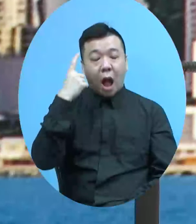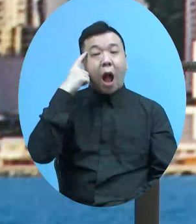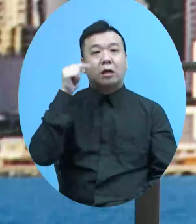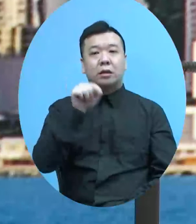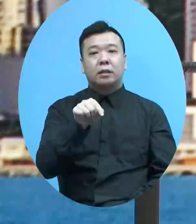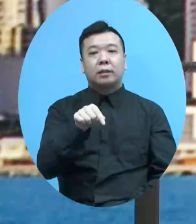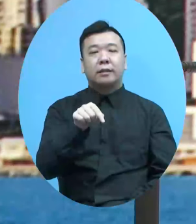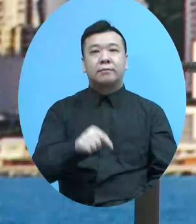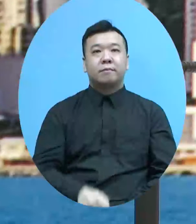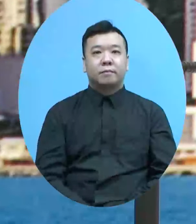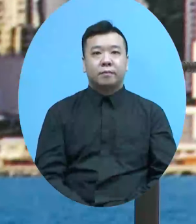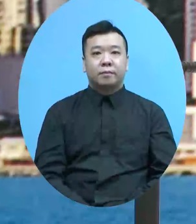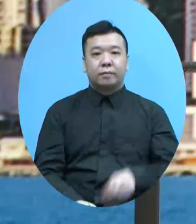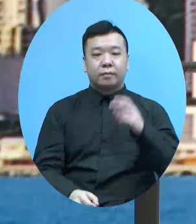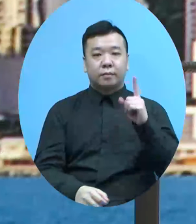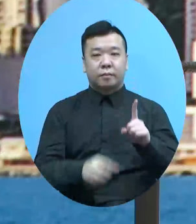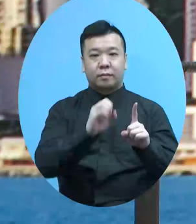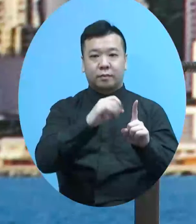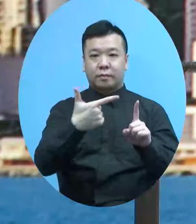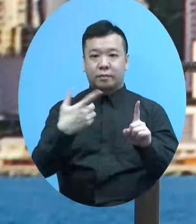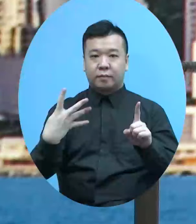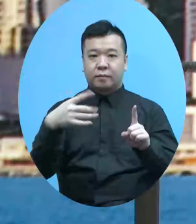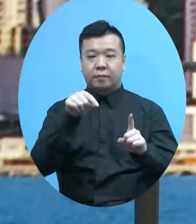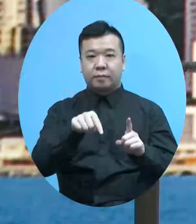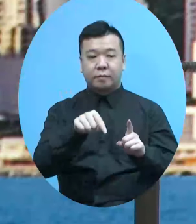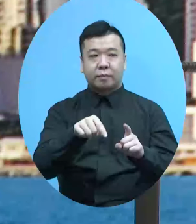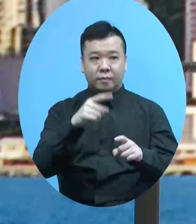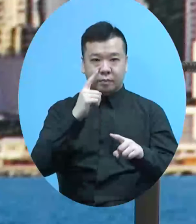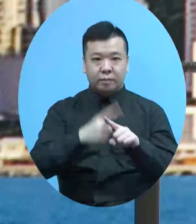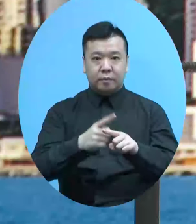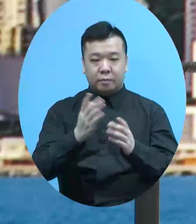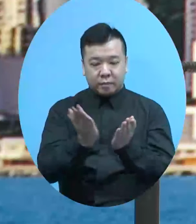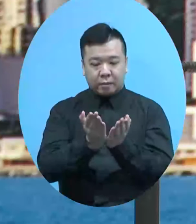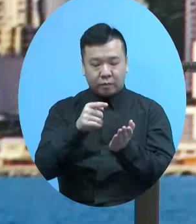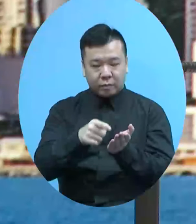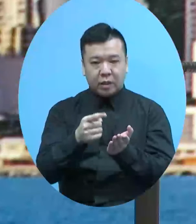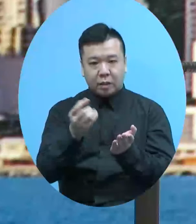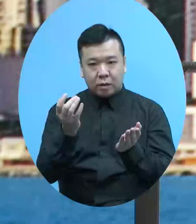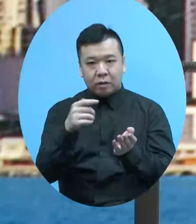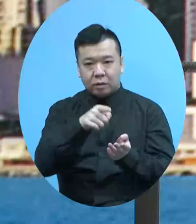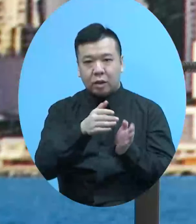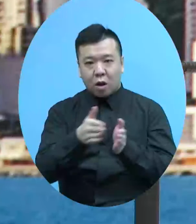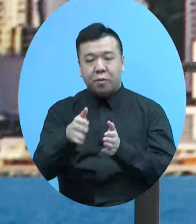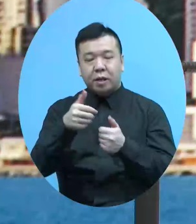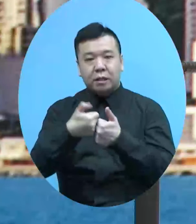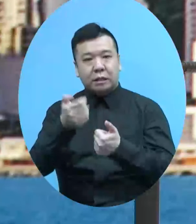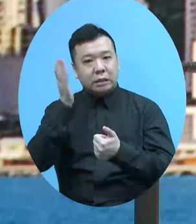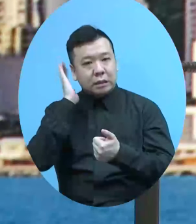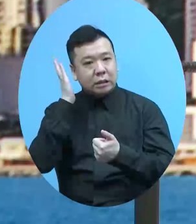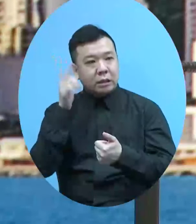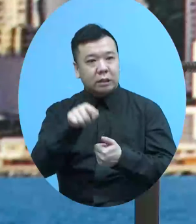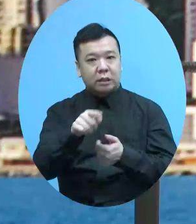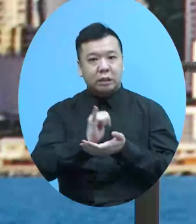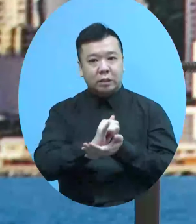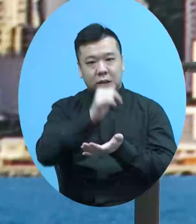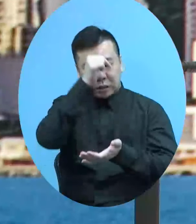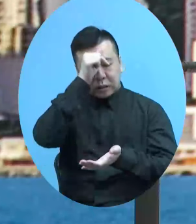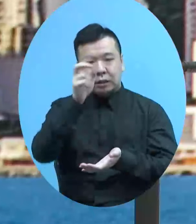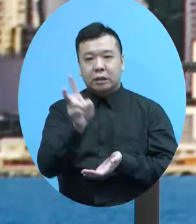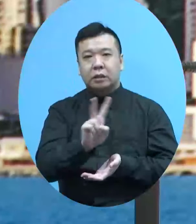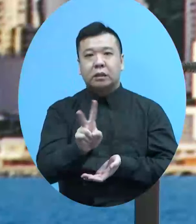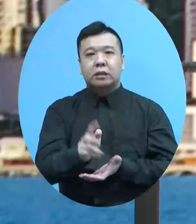1084這位人士是有些初步陽性的時候就安排了她的先生就都送了去威